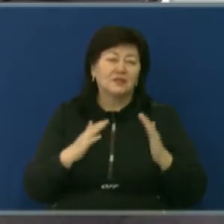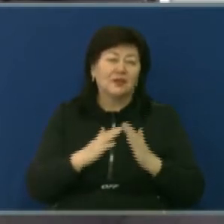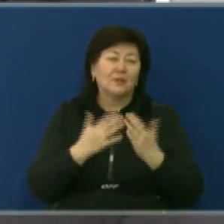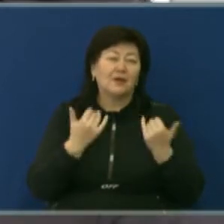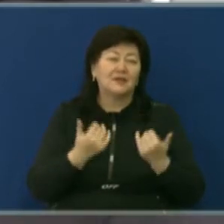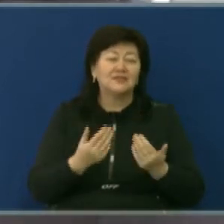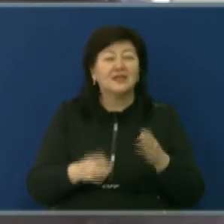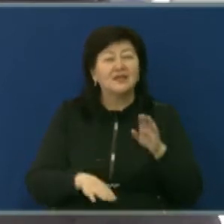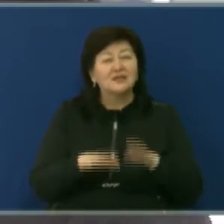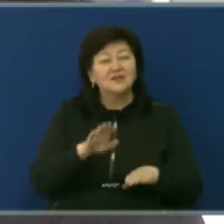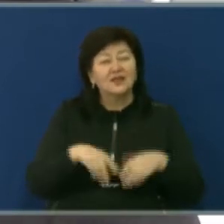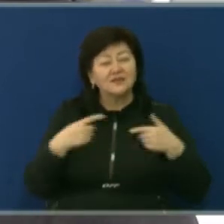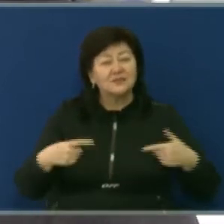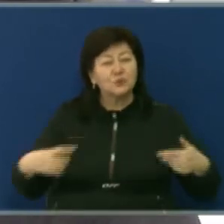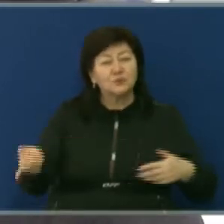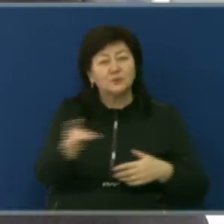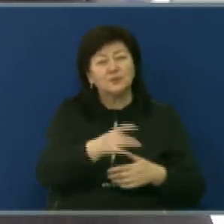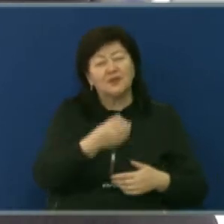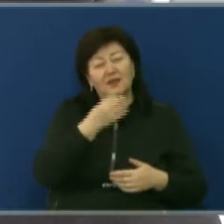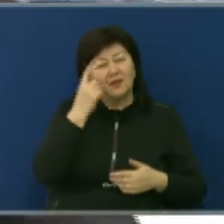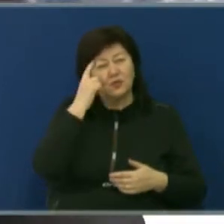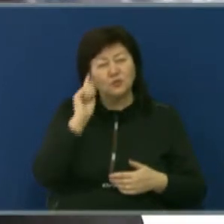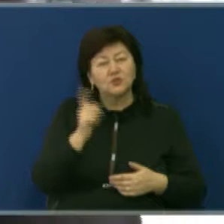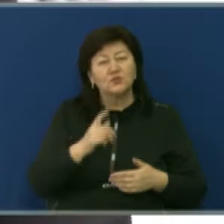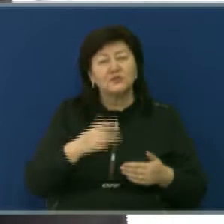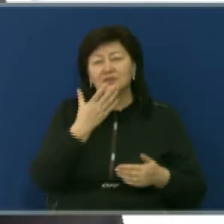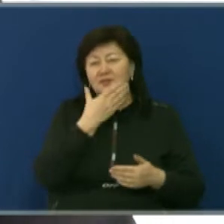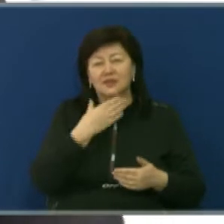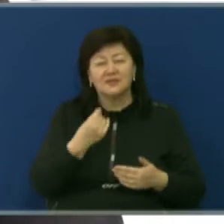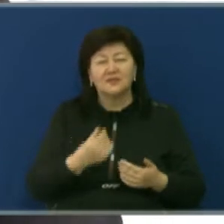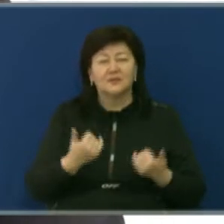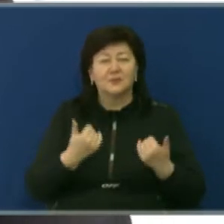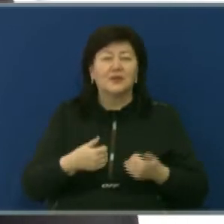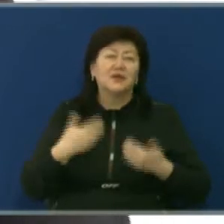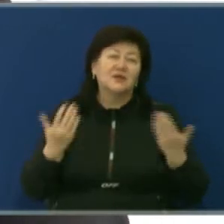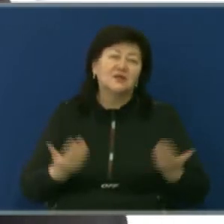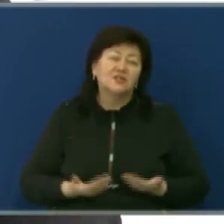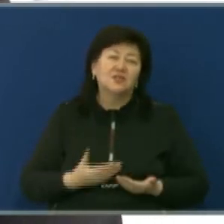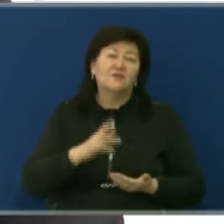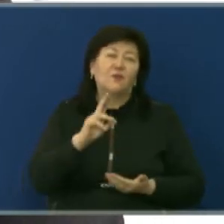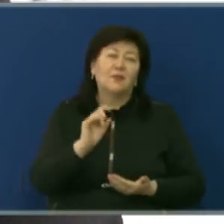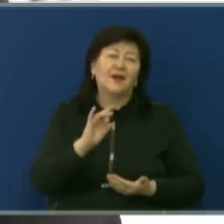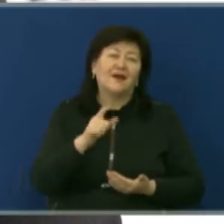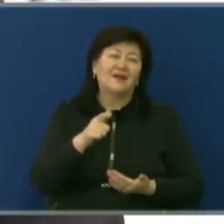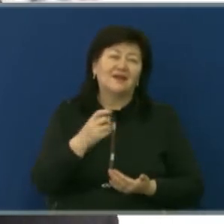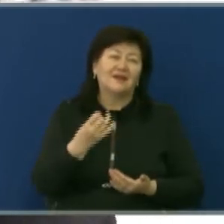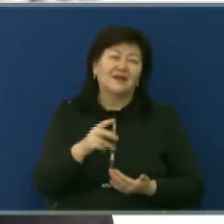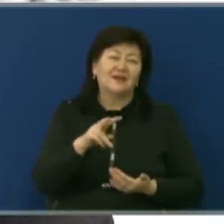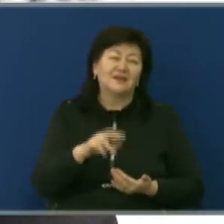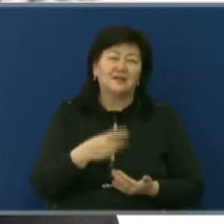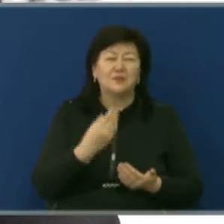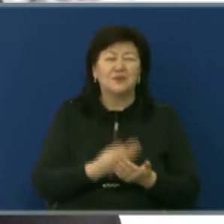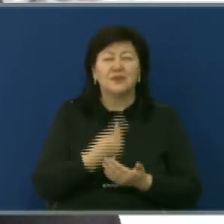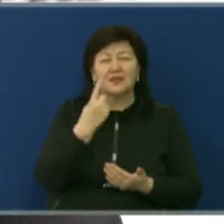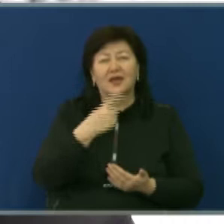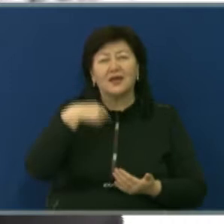Если сравнивать с другими районами, мне кажется, здесь очень красиво. Уже почти год живем